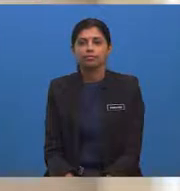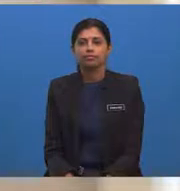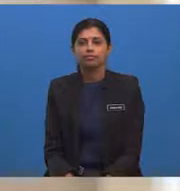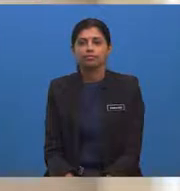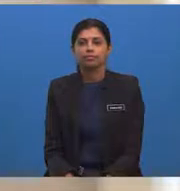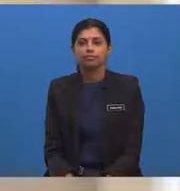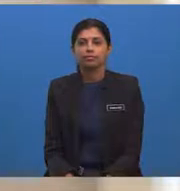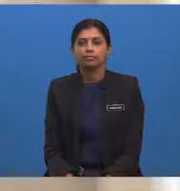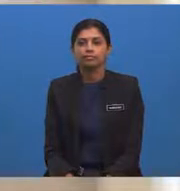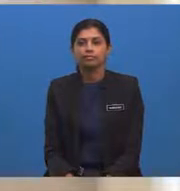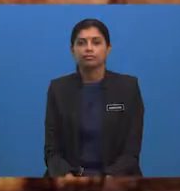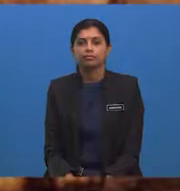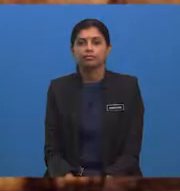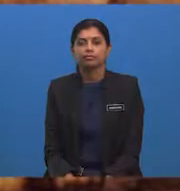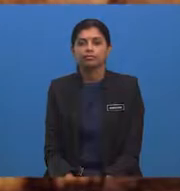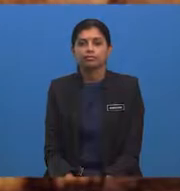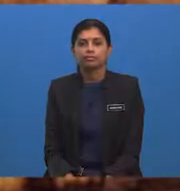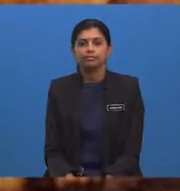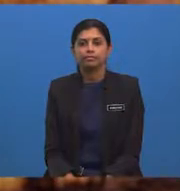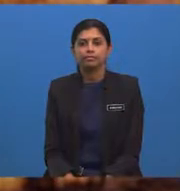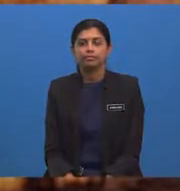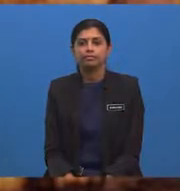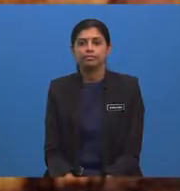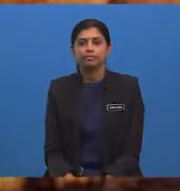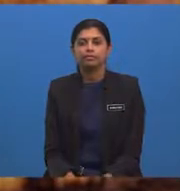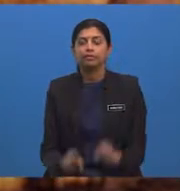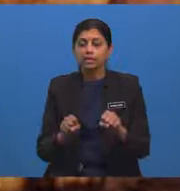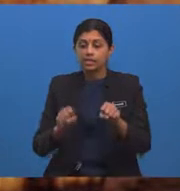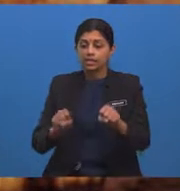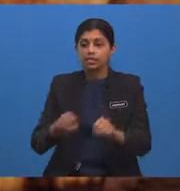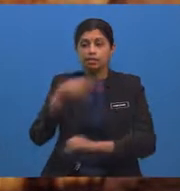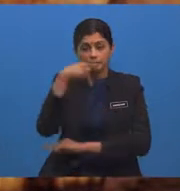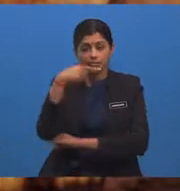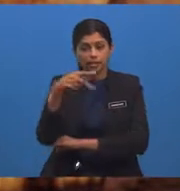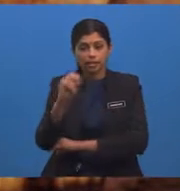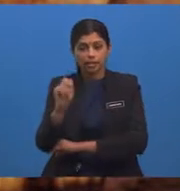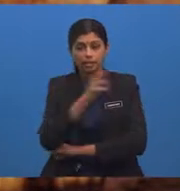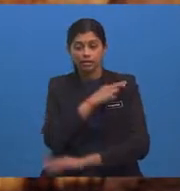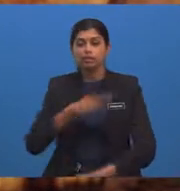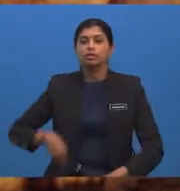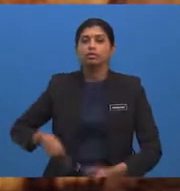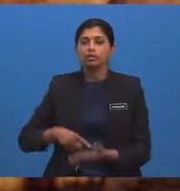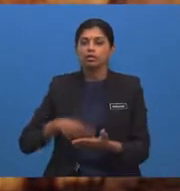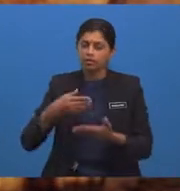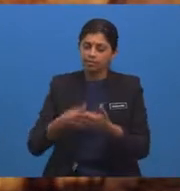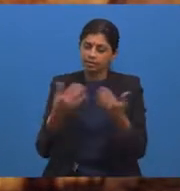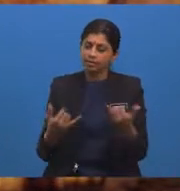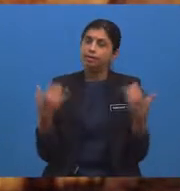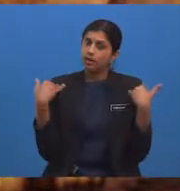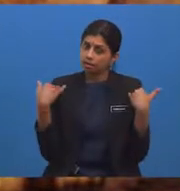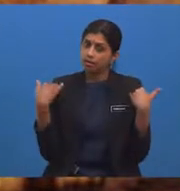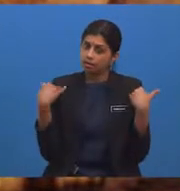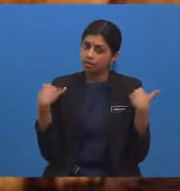dan pemerintahannya. Sistem pemerintahan beraja ini masih diamalkan hingga hari ini